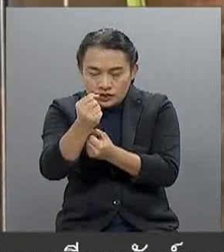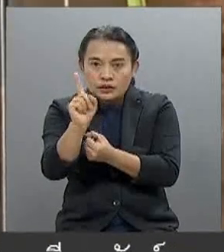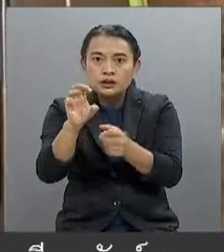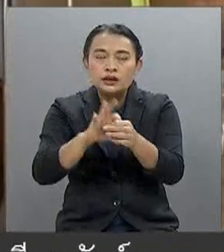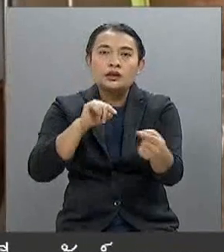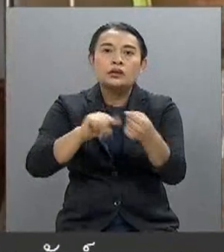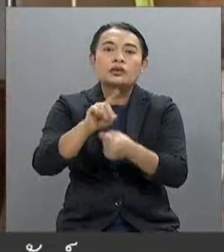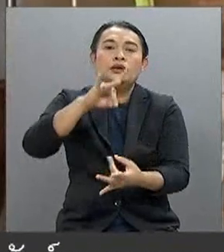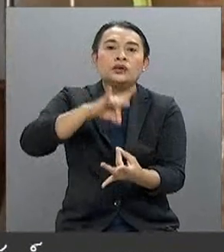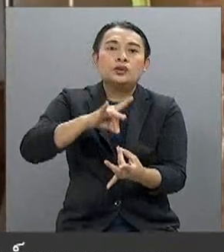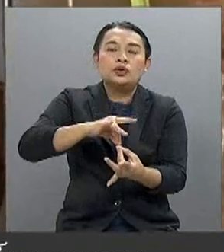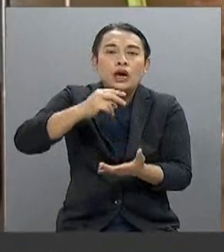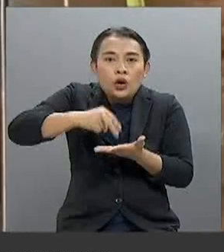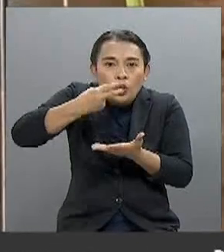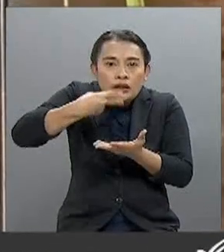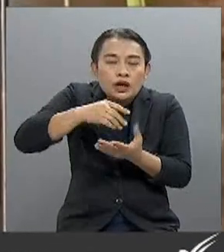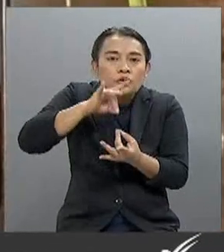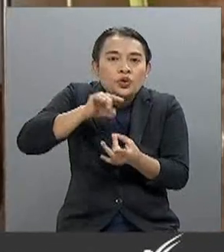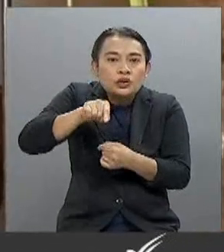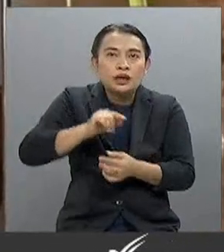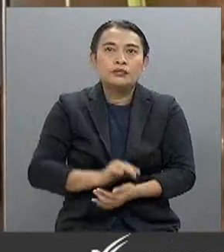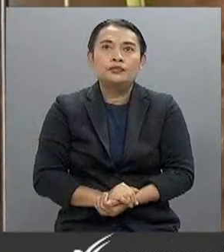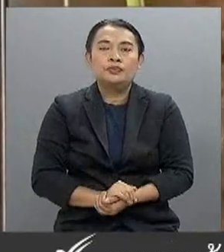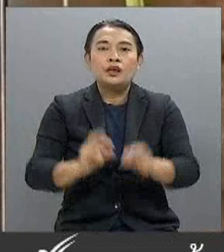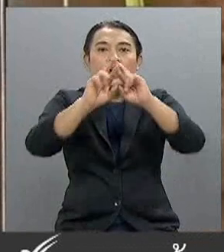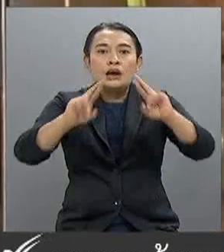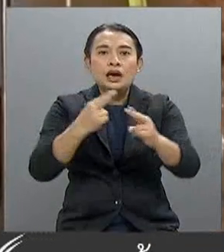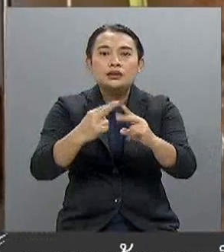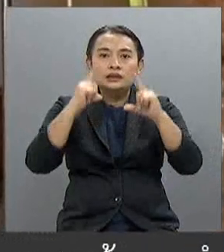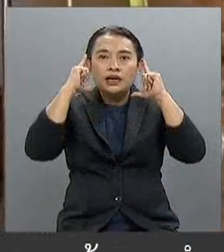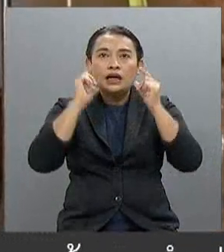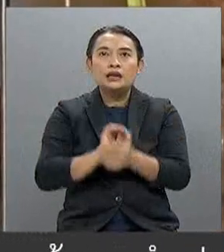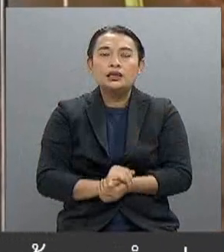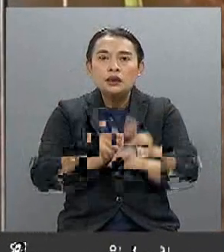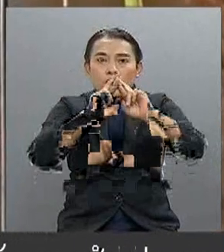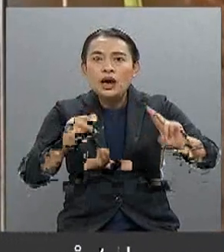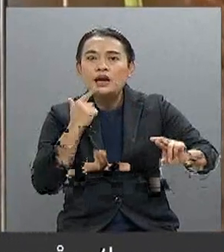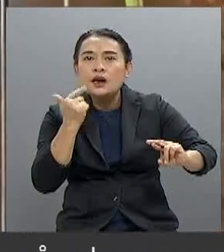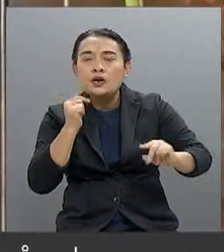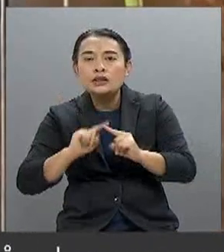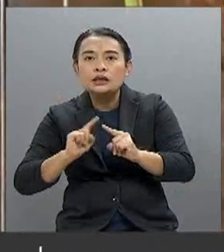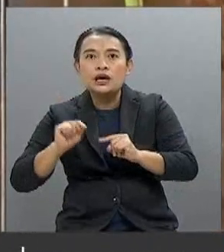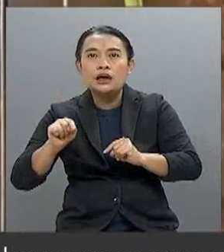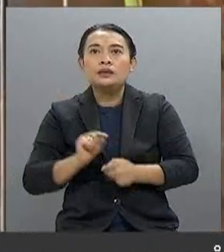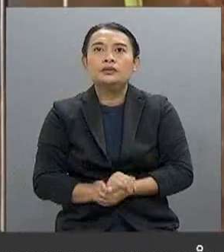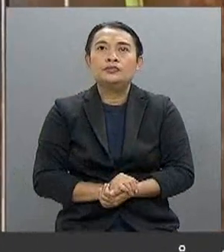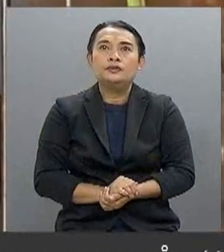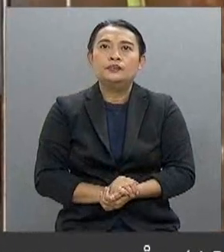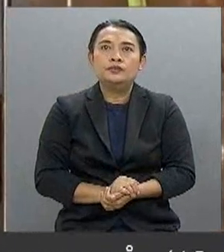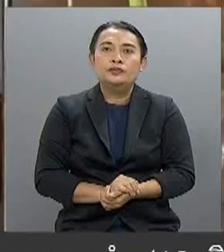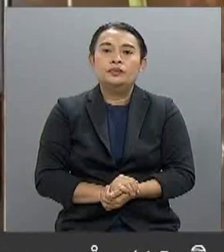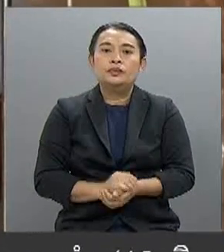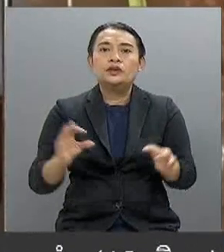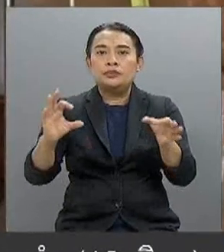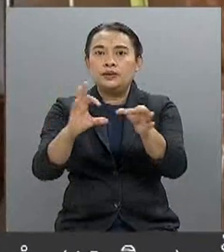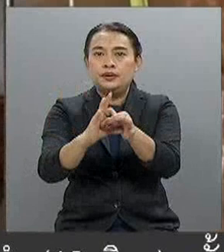ยอย่างเงี้ยครับก็จะเป็นร้านดังๆหรือว่าร้านไหนที่สุโขทัยอร่อยทางทท.ก็จะไปโคกับเขาโคกับทางโรง